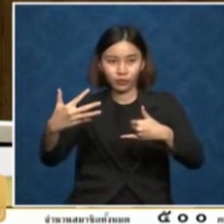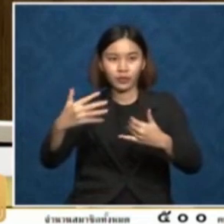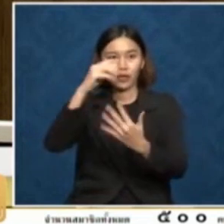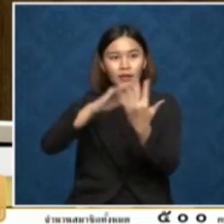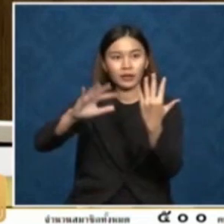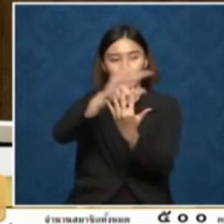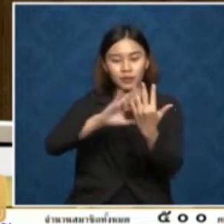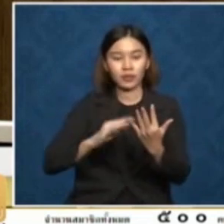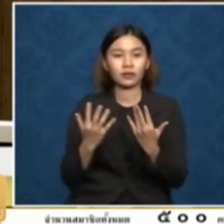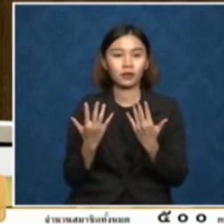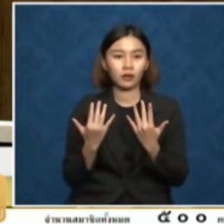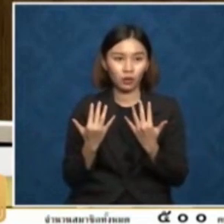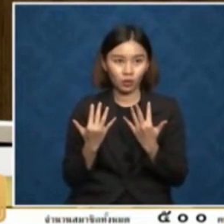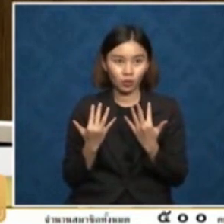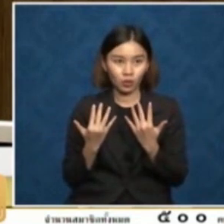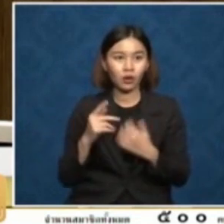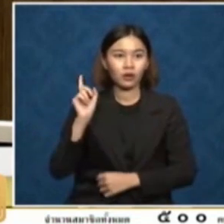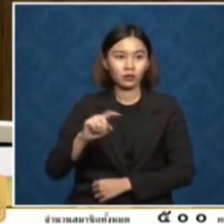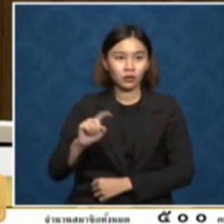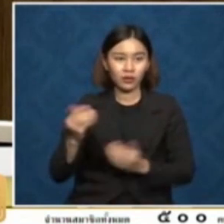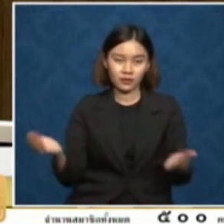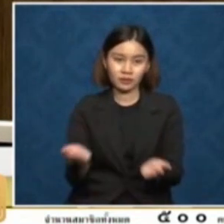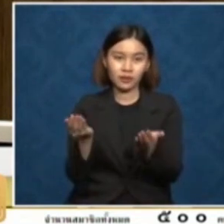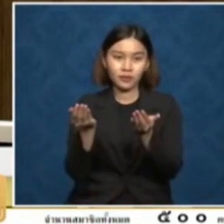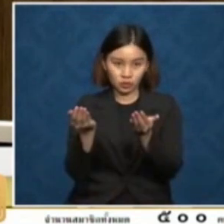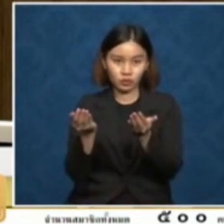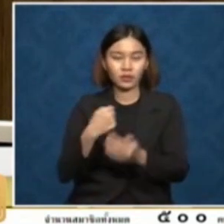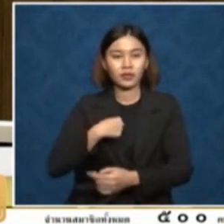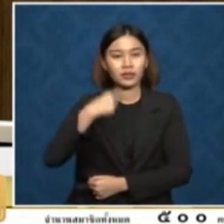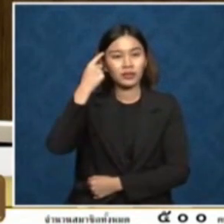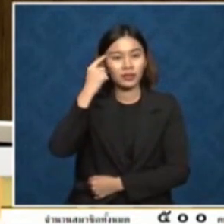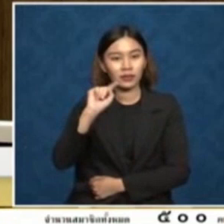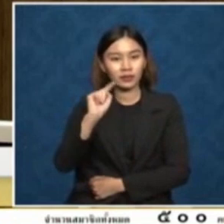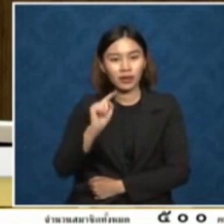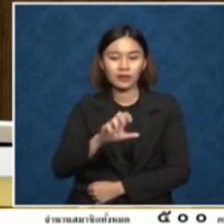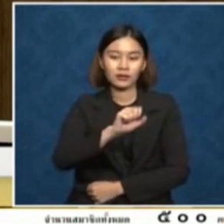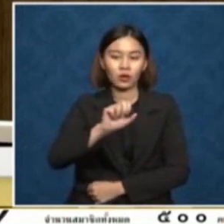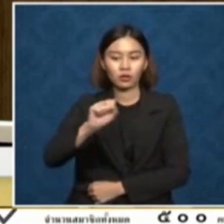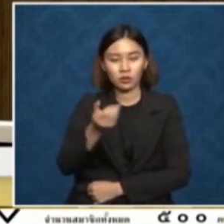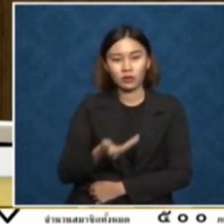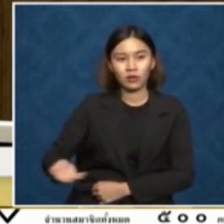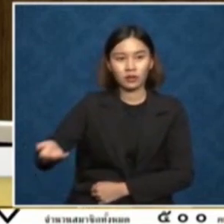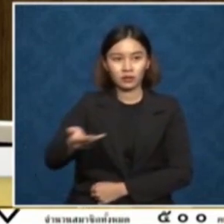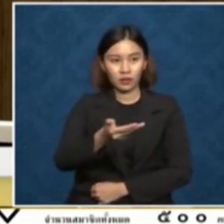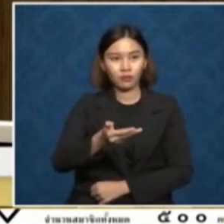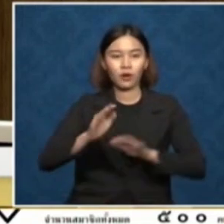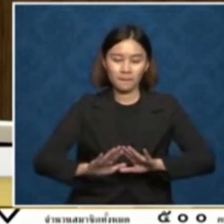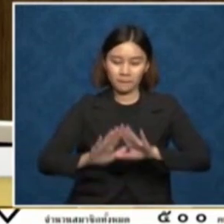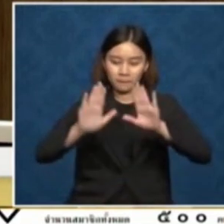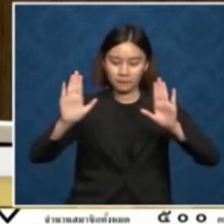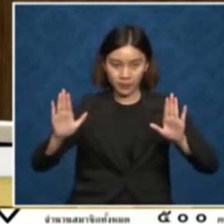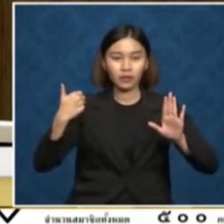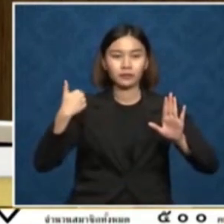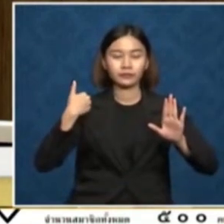ทั่วประเทศรออยู่นะคะเราก็ควรจะต้องผลักดันและท่านคิดว่าสภาผู้แทนราษฎรของเรานั้นเปิดกว้